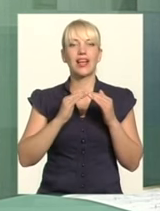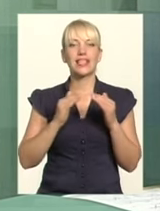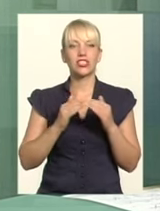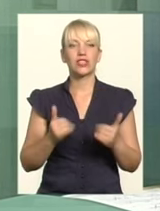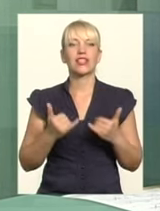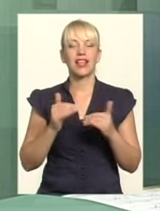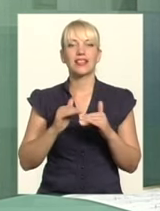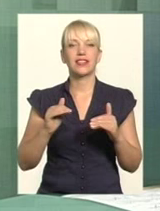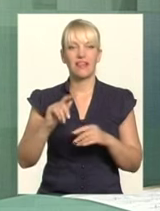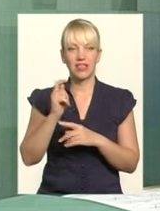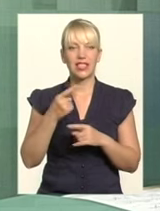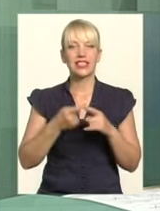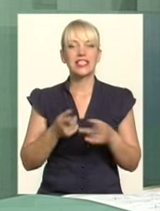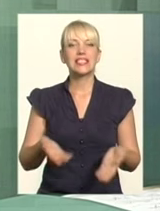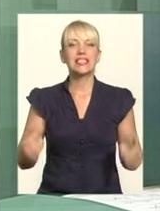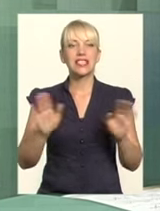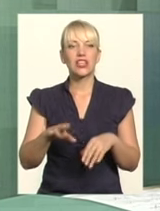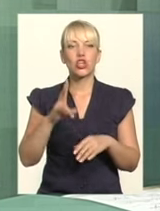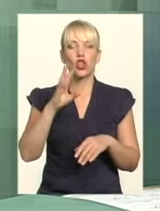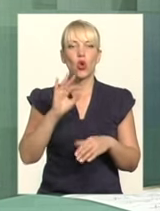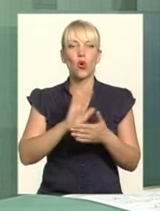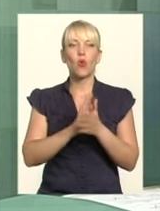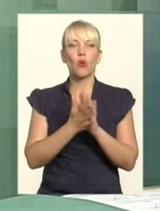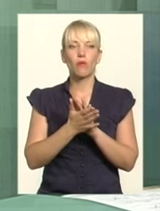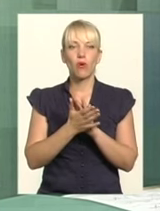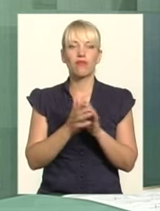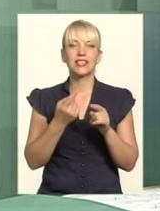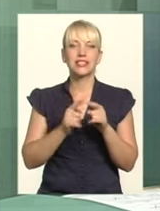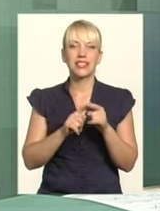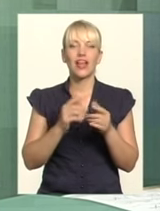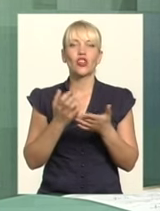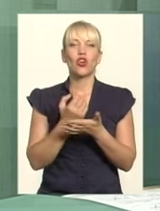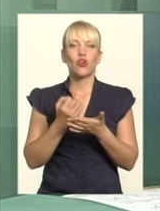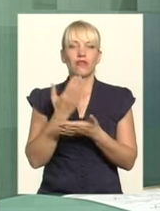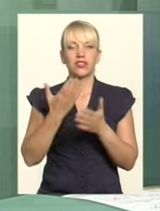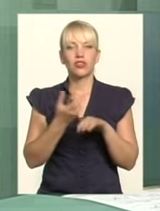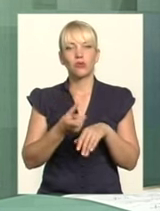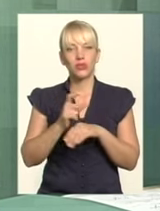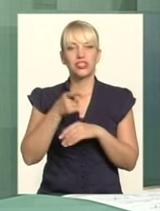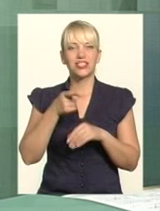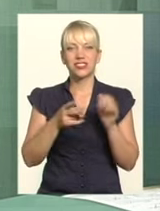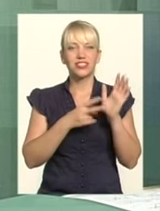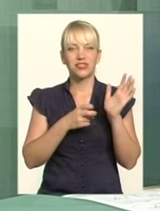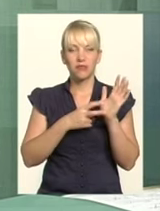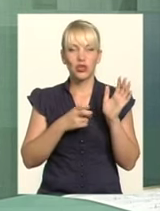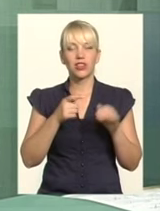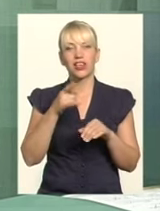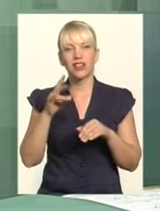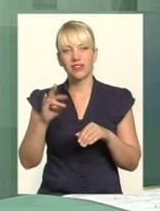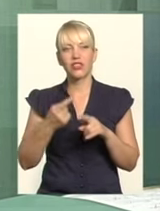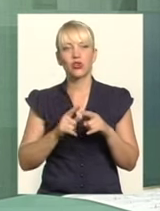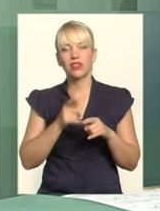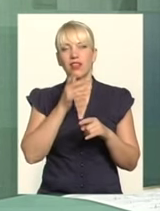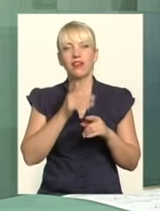дітей війни, він залишився. Але просто умова – це доходи. Якщо перевищують 1710 гривень, то на певний